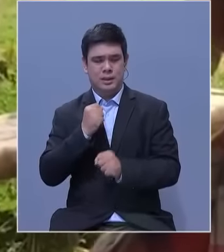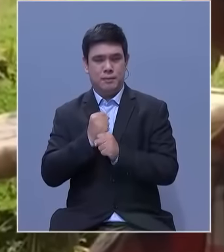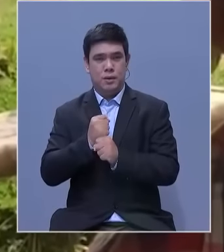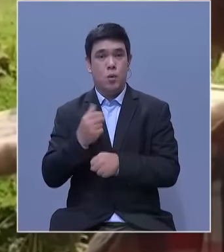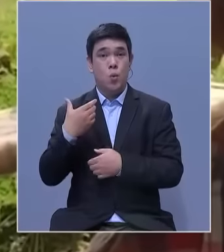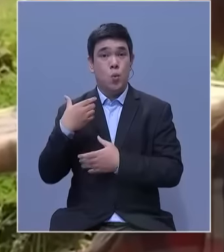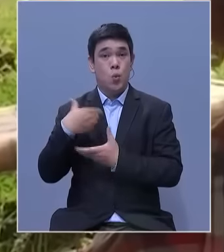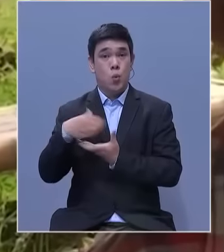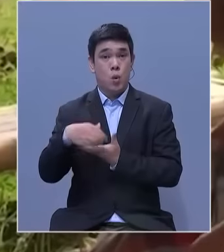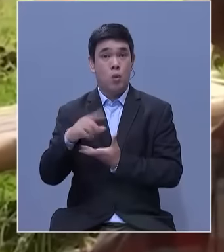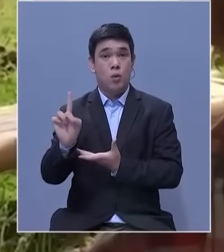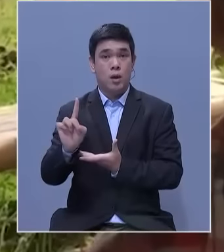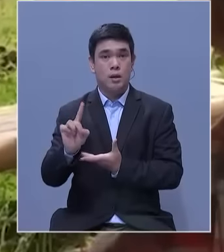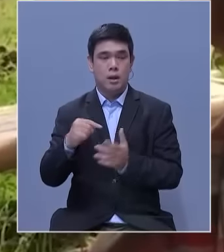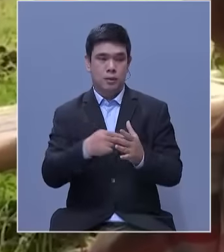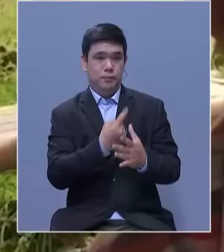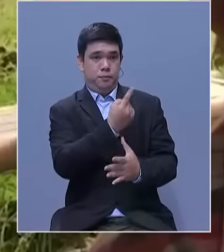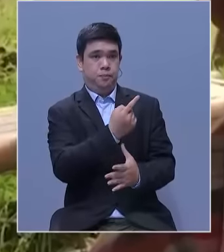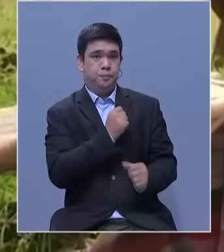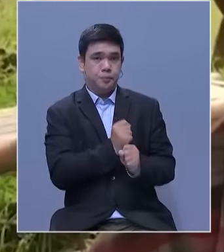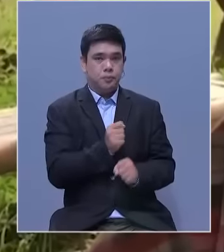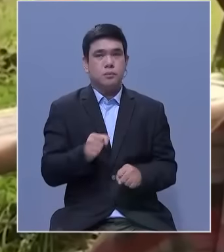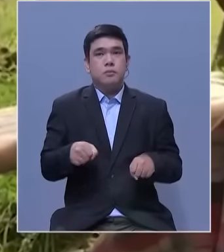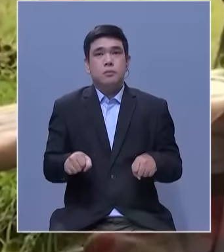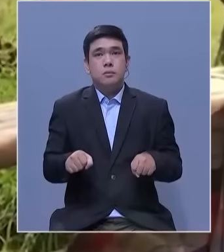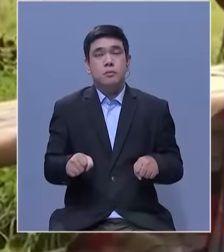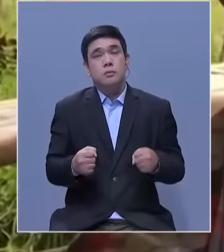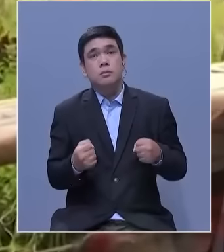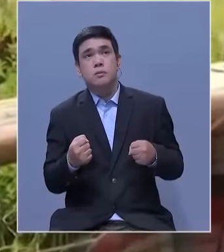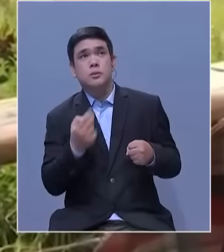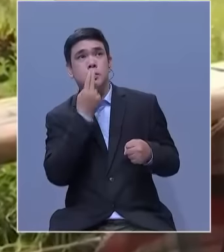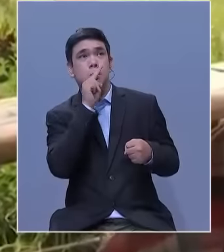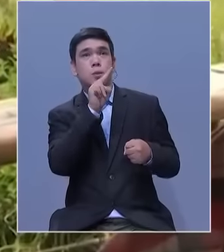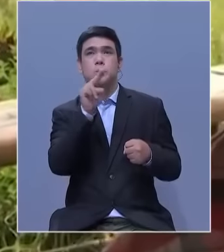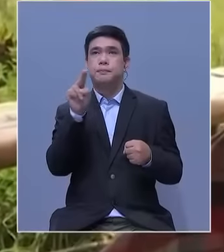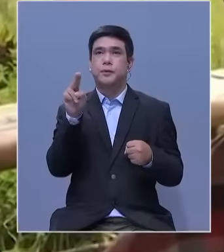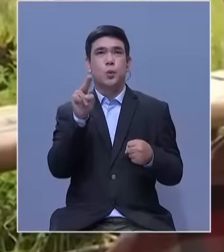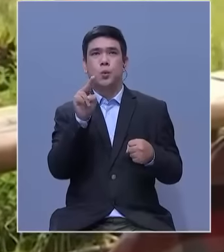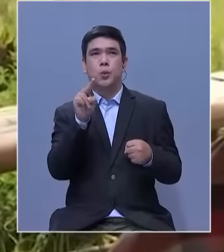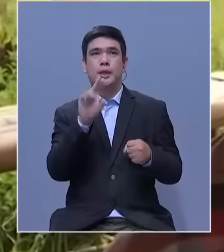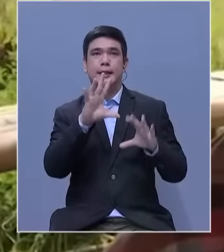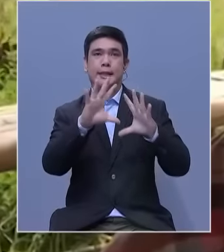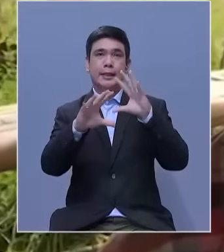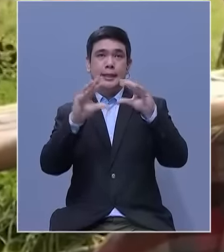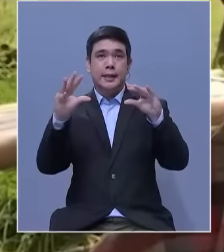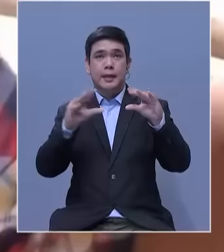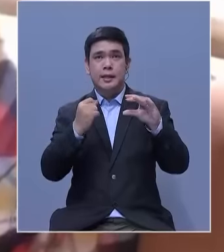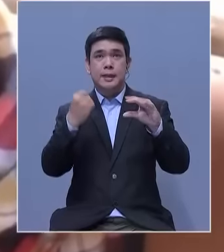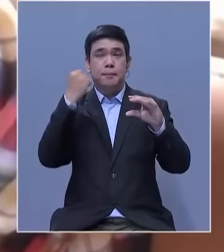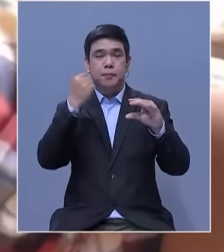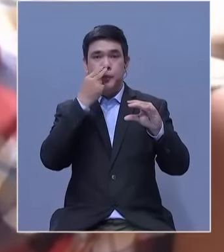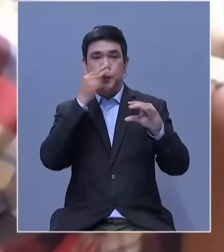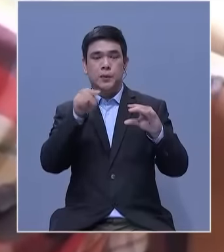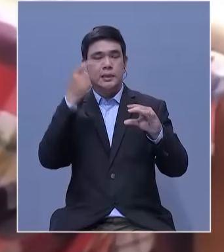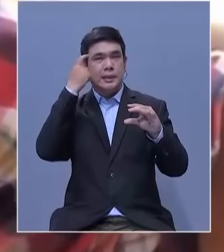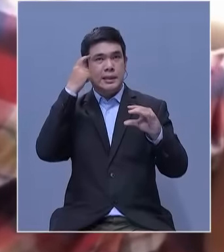ทำขึ้นมามีจุดเริ่มต้นจากช่วงที่เขากำลังขับรถอยู่ระหว่างทางแล้วเห็นฝุ่นควันเนี่ยนะครับกำลังปกคลุมหนาทึบขาวโพลนไปทั่วแล้วเห็น